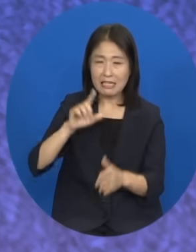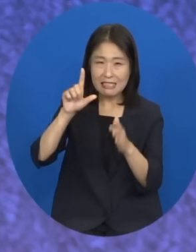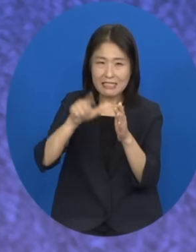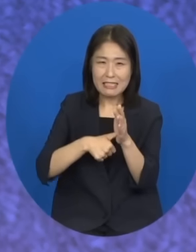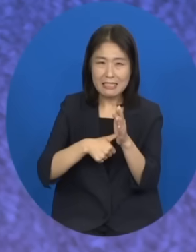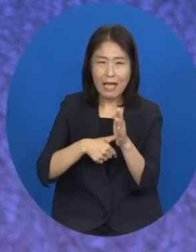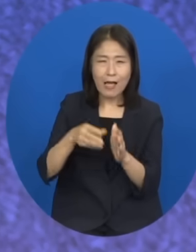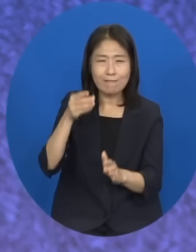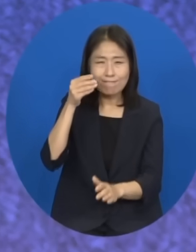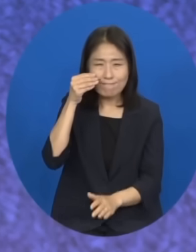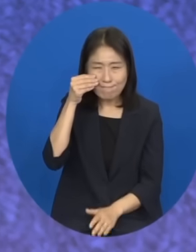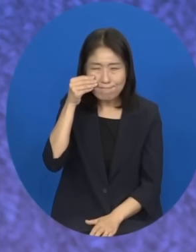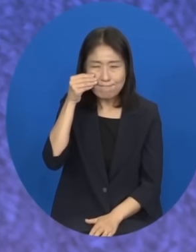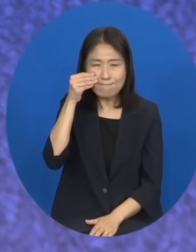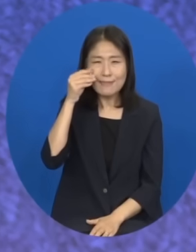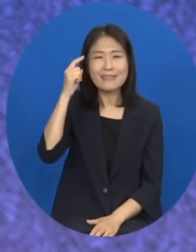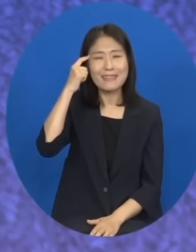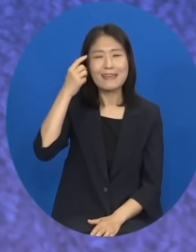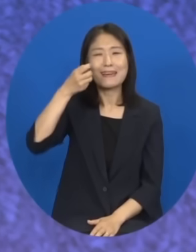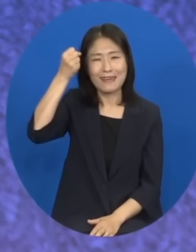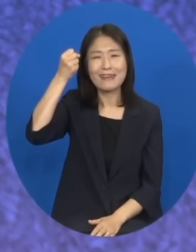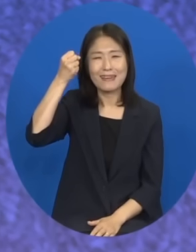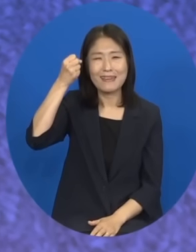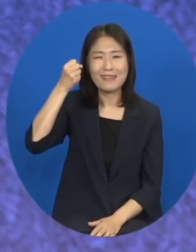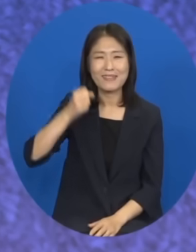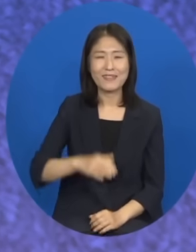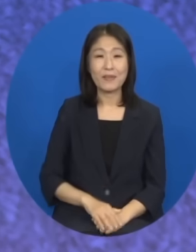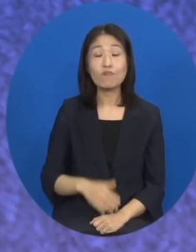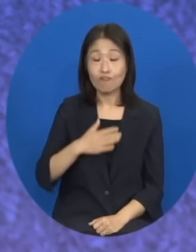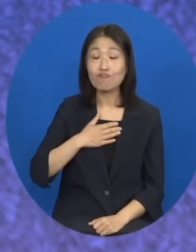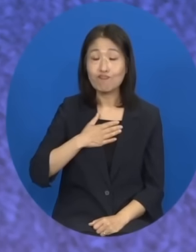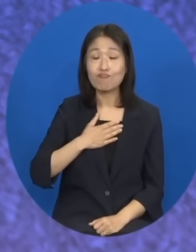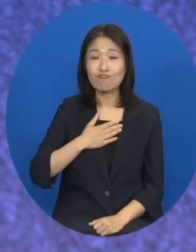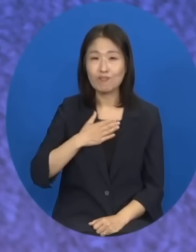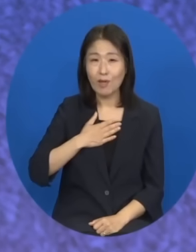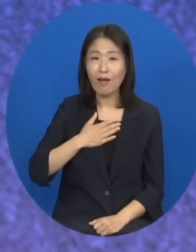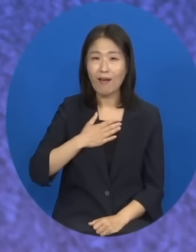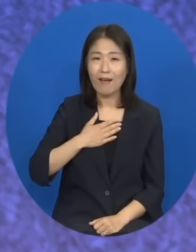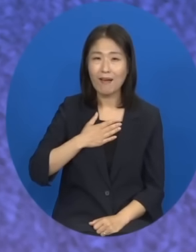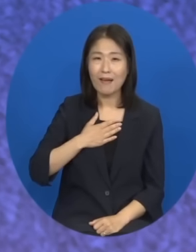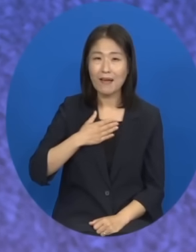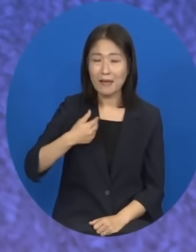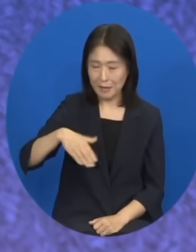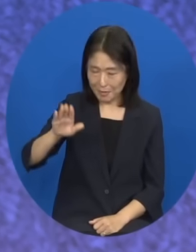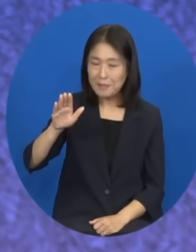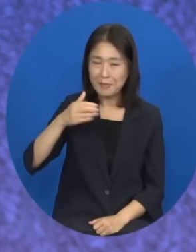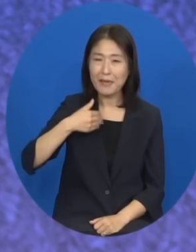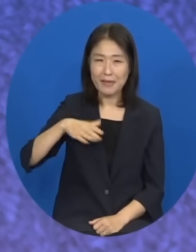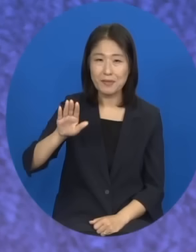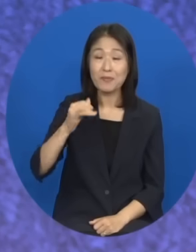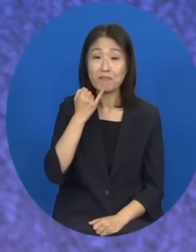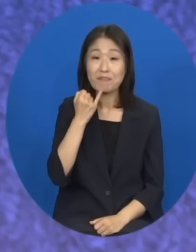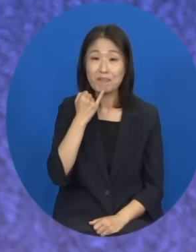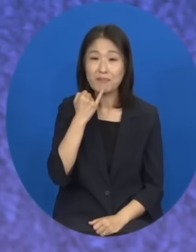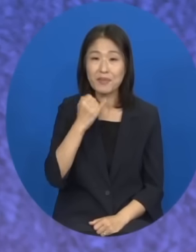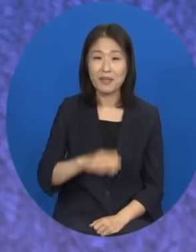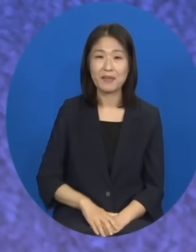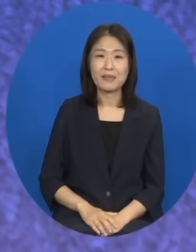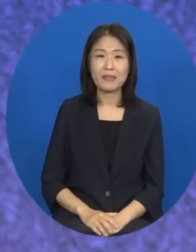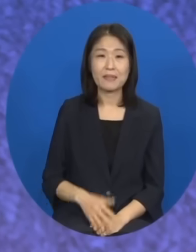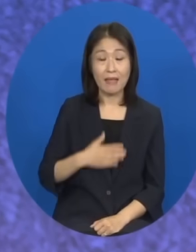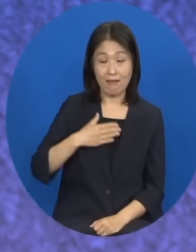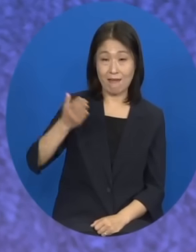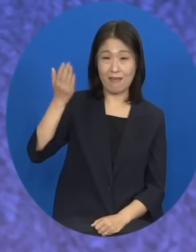뭐 무한히 많이 남을 거고 가지요. 한번 가봅시다. 전에는 그런 여행은 엄두도 못